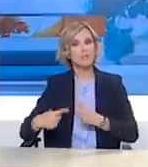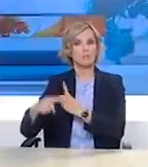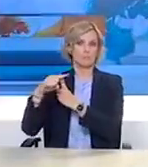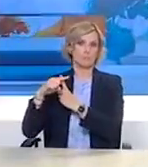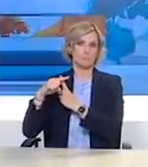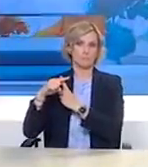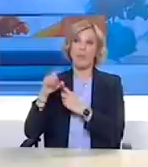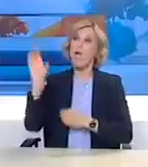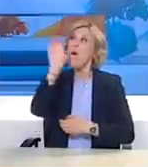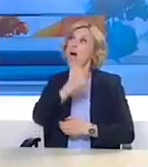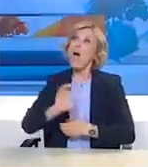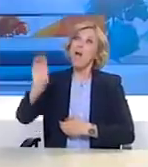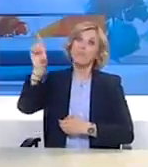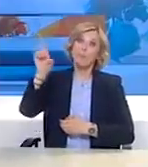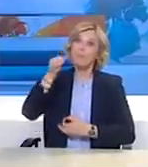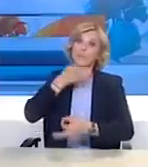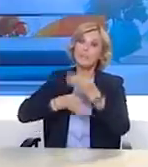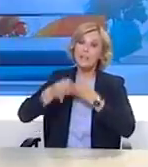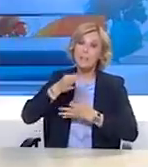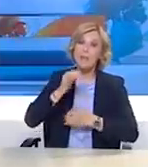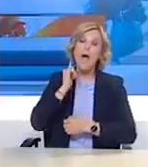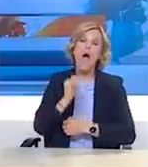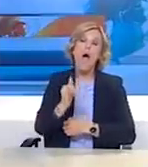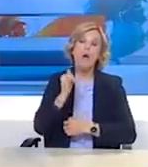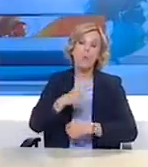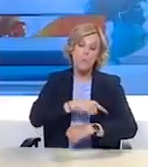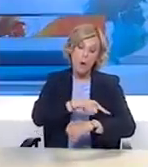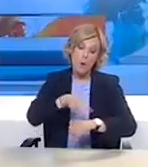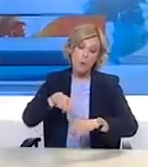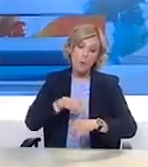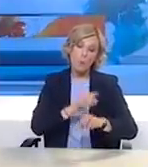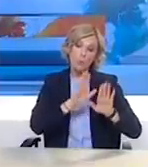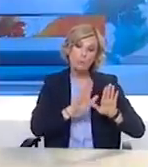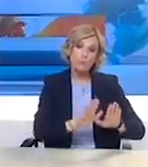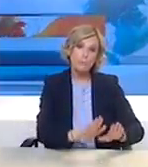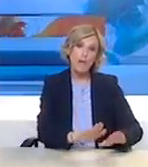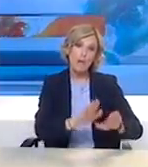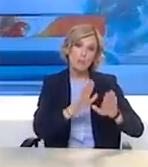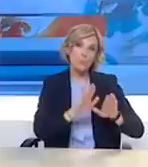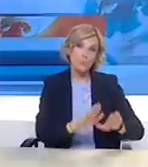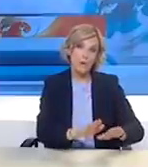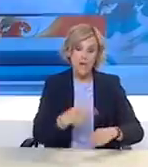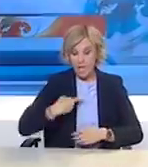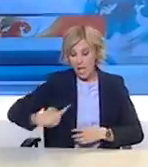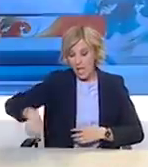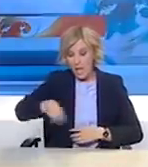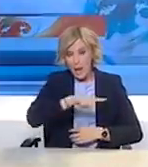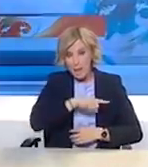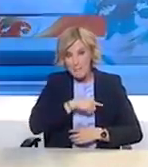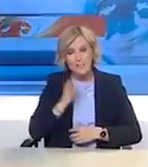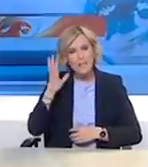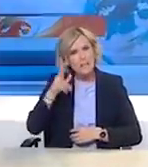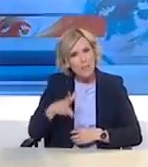CDC μας συμβουλεύει ότι δεν είναι η ώρα ακόμη. Εμείς όλοι μαζί, με την υπεύθυνη στάση μας, ακόμα και στον καθημερινό